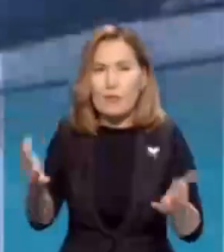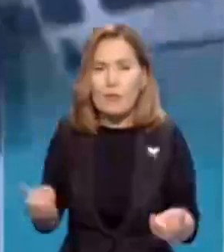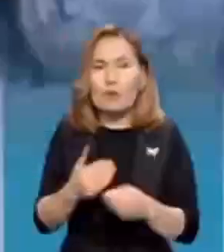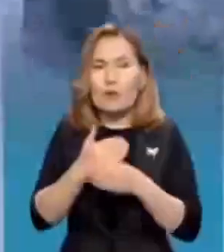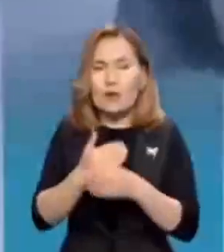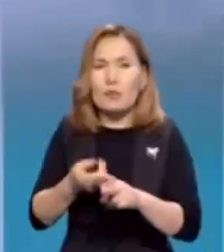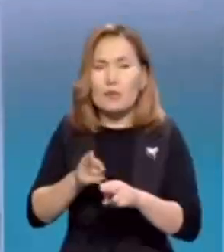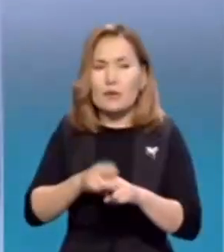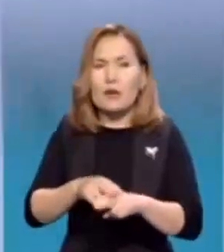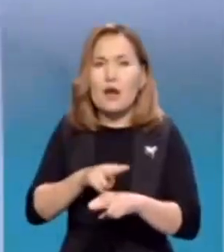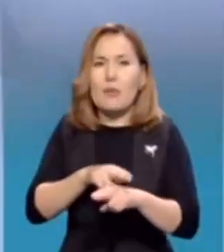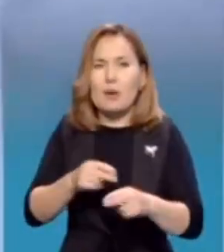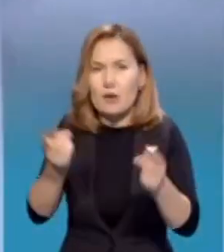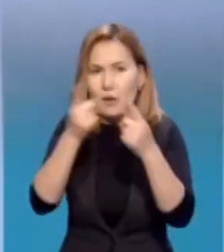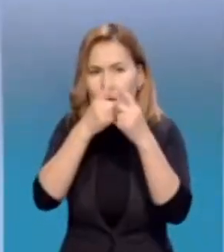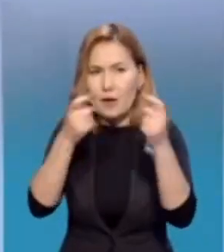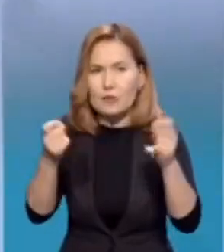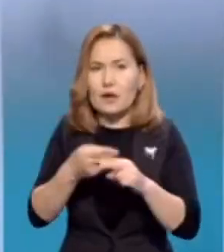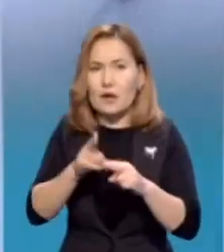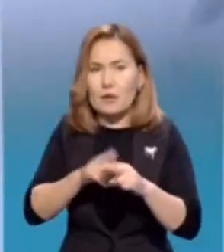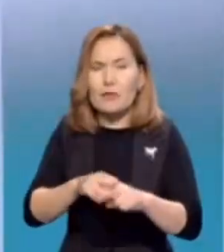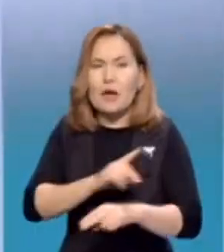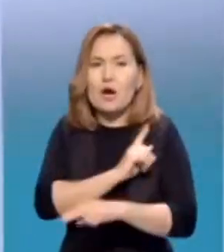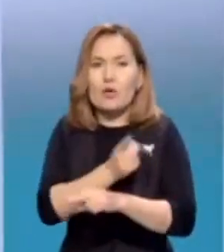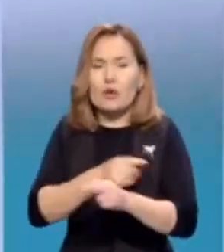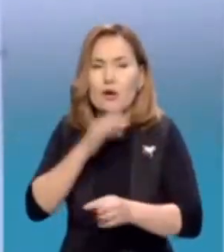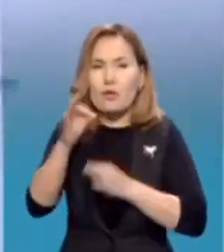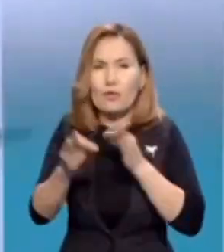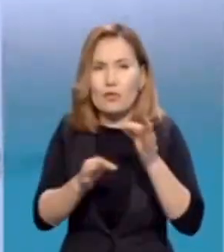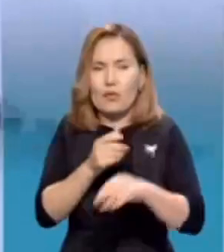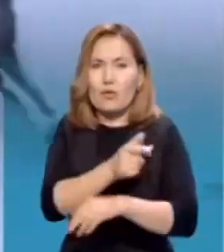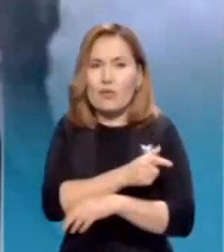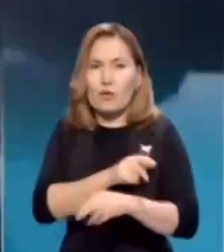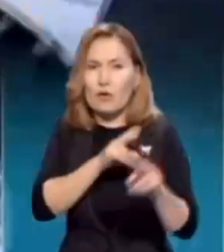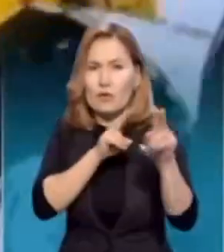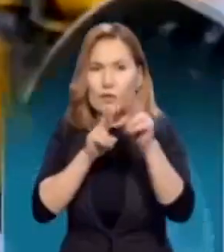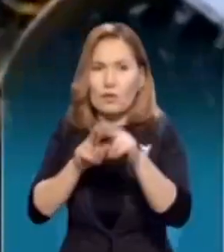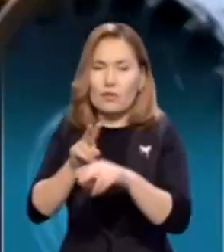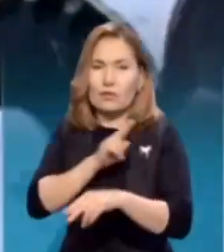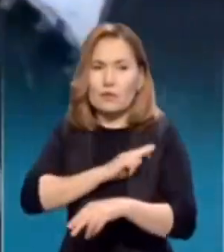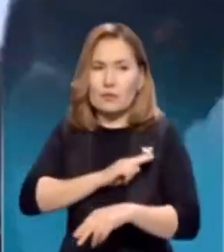Төтенше жағдай қызметімен жол полициясы күшейтілген режимде жұмыс істеуге көшті.